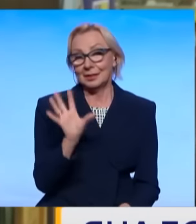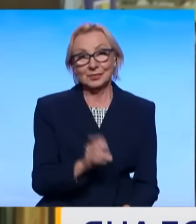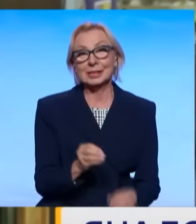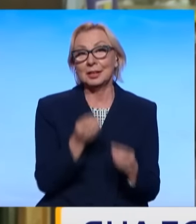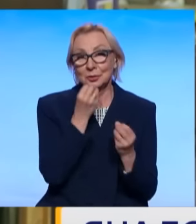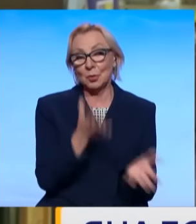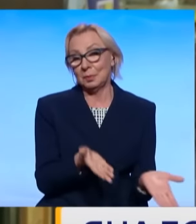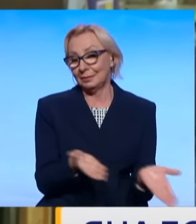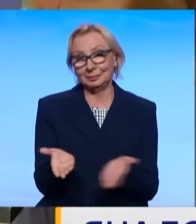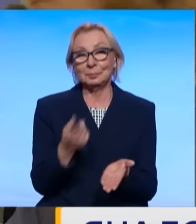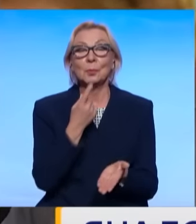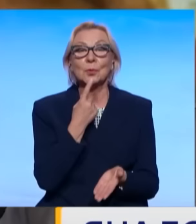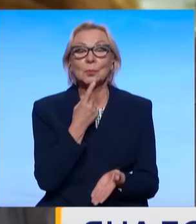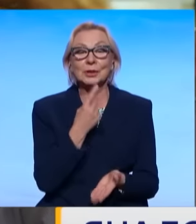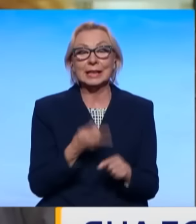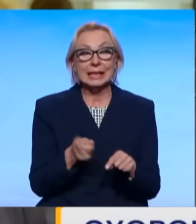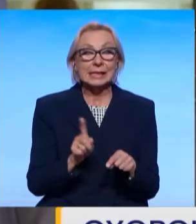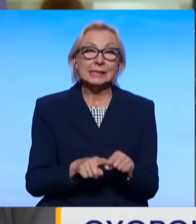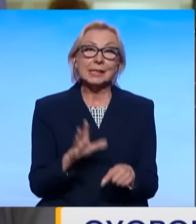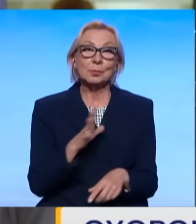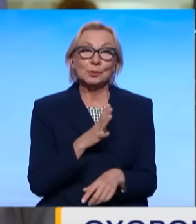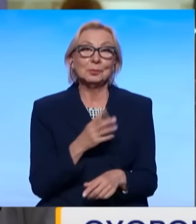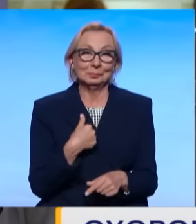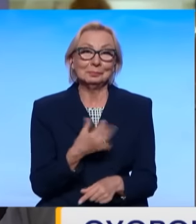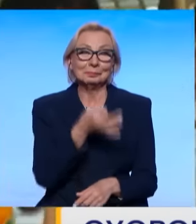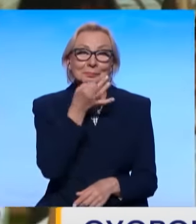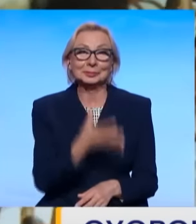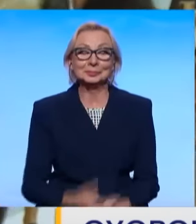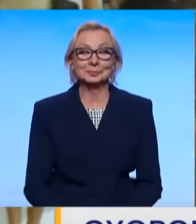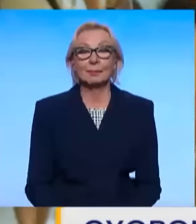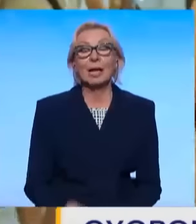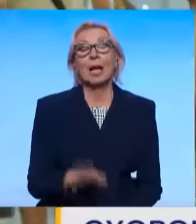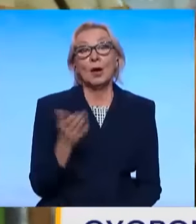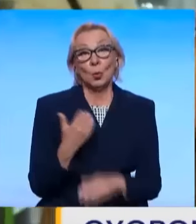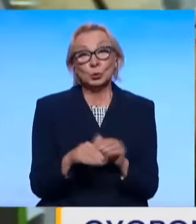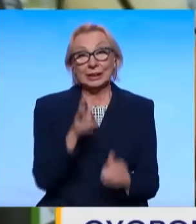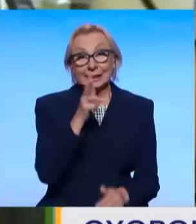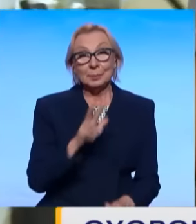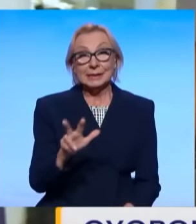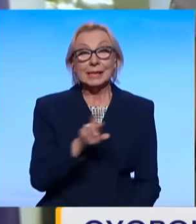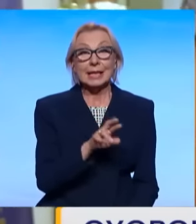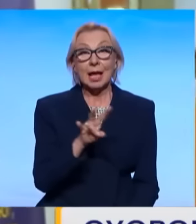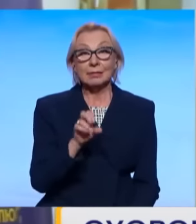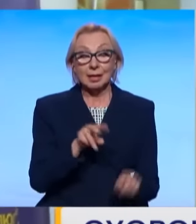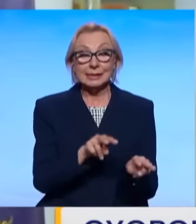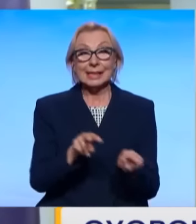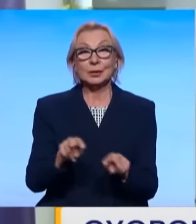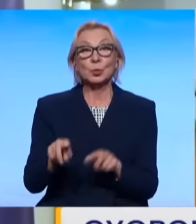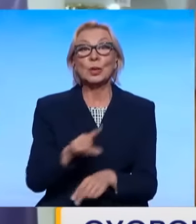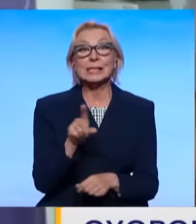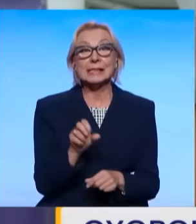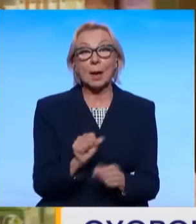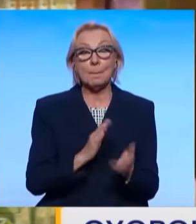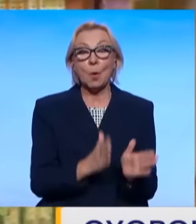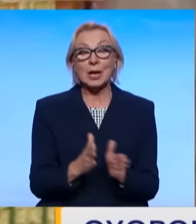добре, виходьте, попробуйте. Це було покликання душі, мабуть. Ось уже 3 місяці Яна слідкує за порядком у